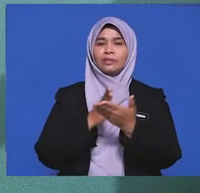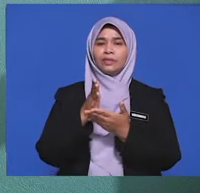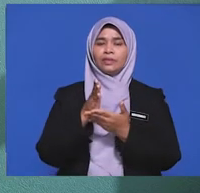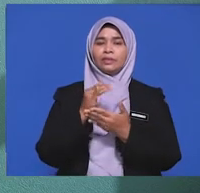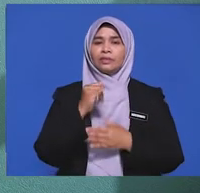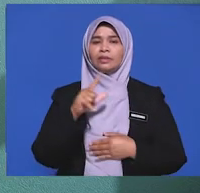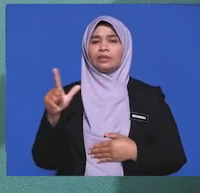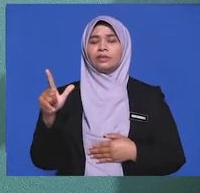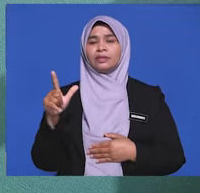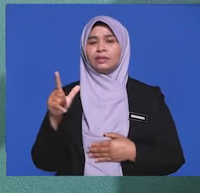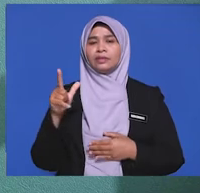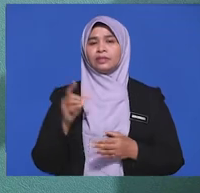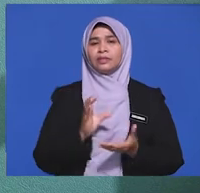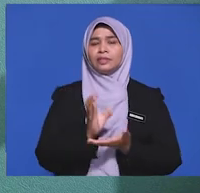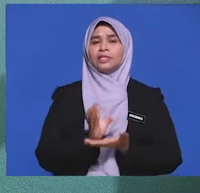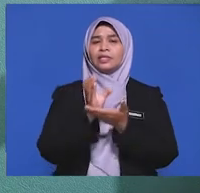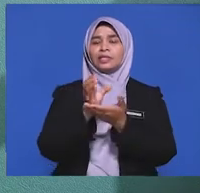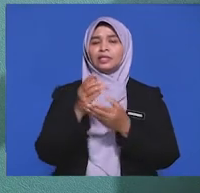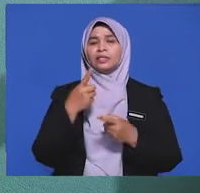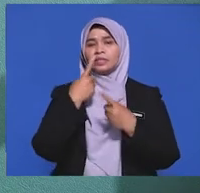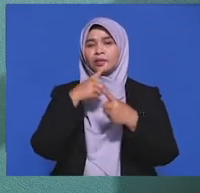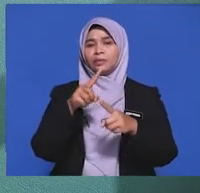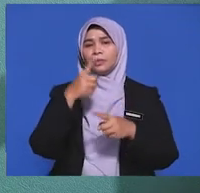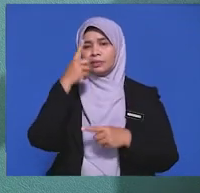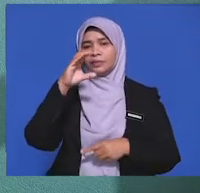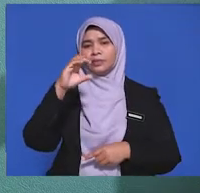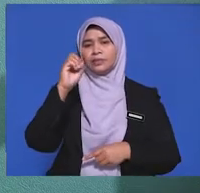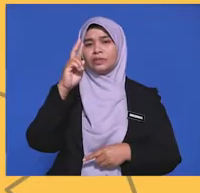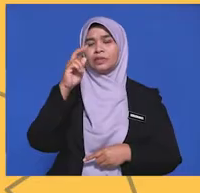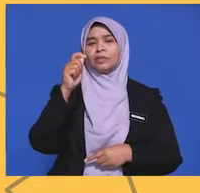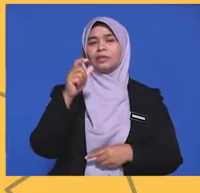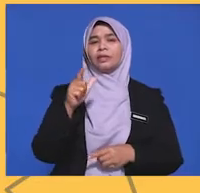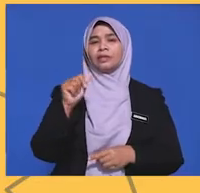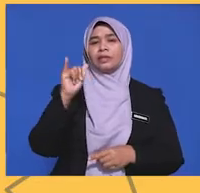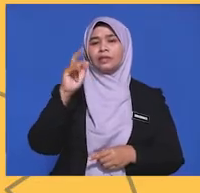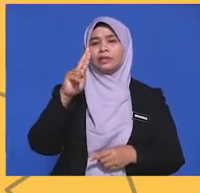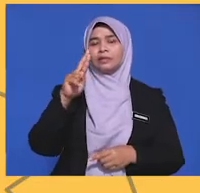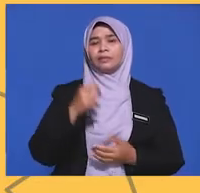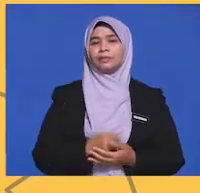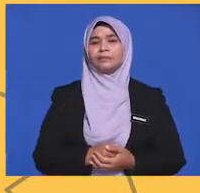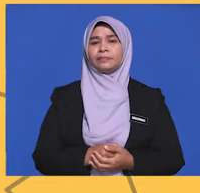Seterusnya ialah cadangan jawapan bagi carta alir.